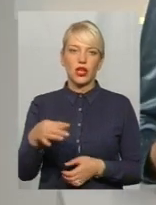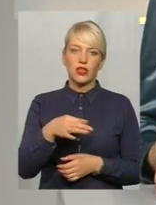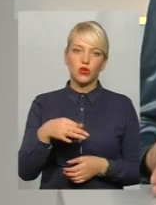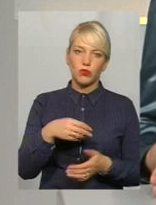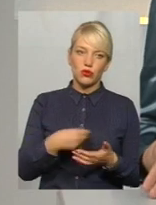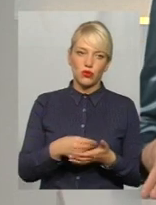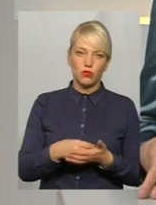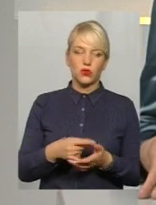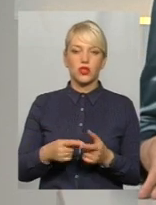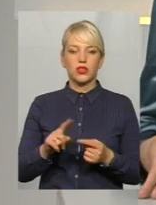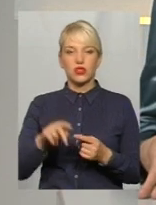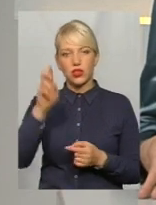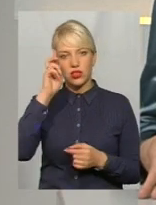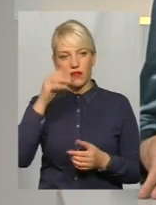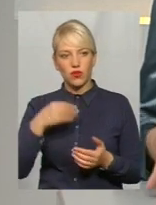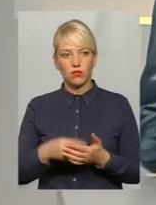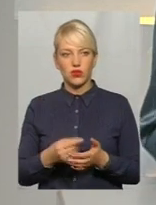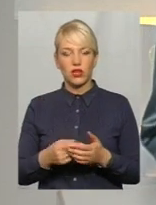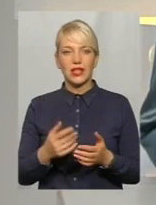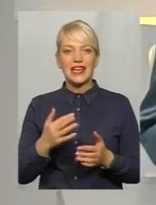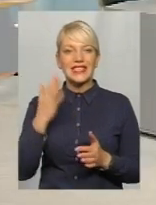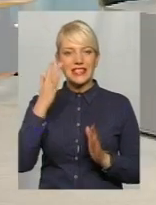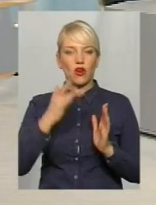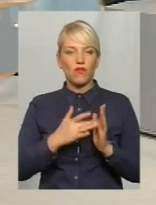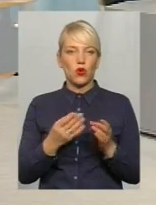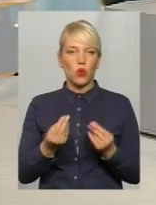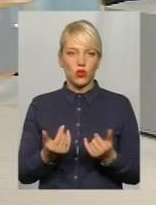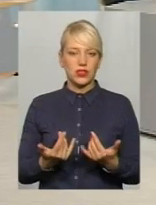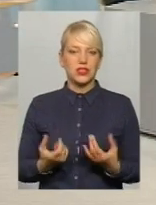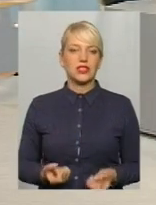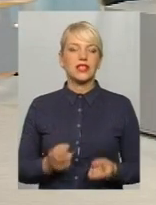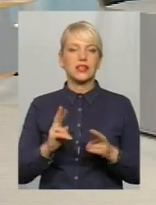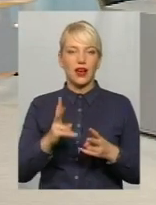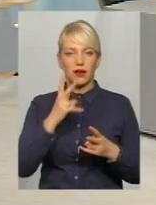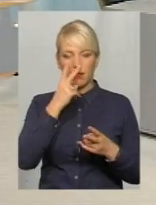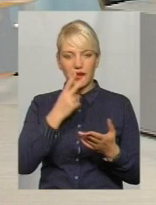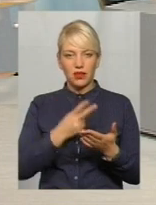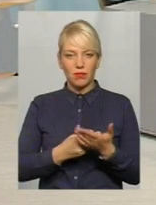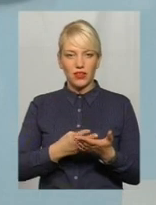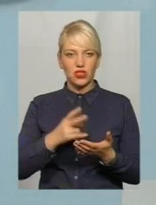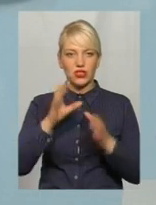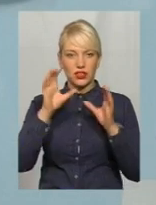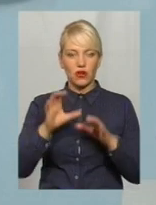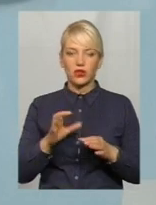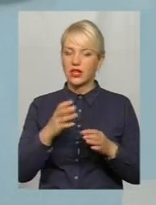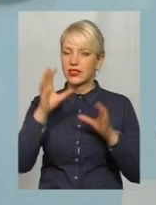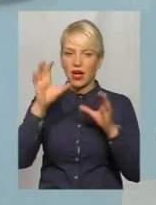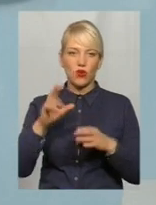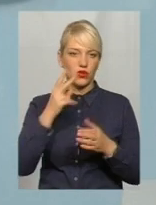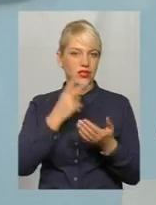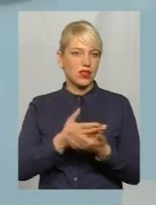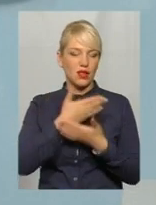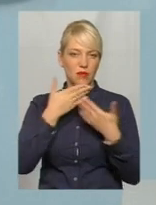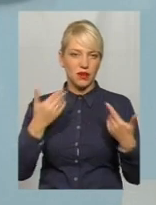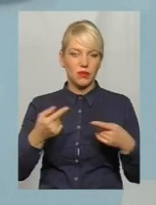бюджету, з державного це мають бути цільові кошти. Як передбачено законом? Законом це не передбачено, але в